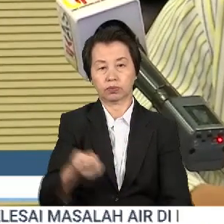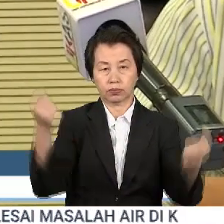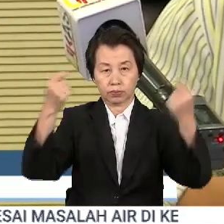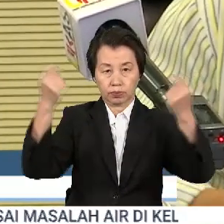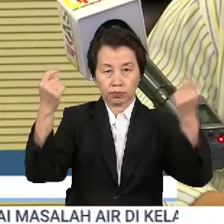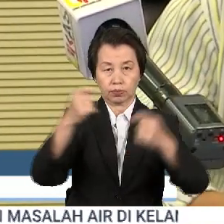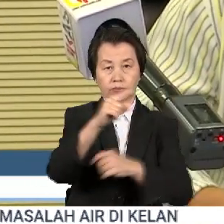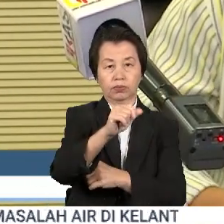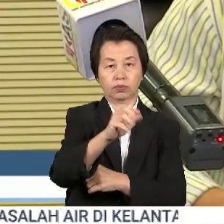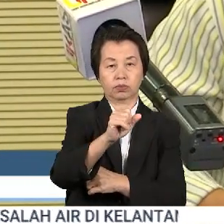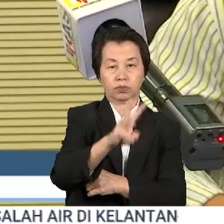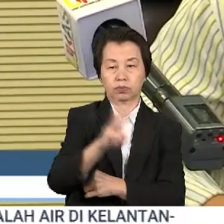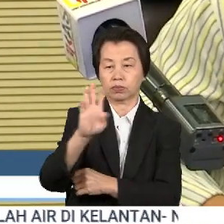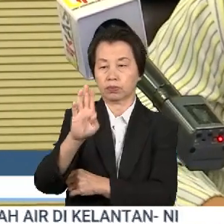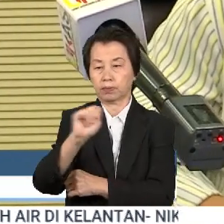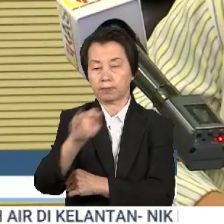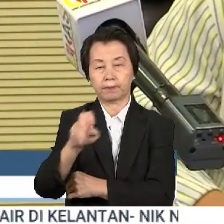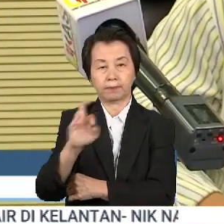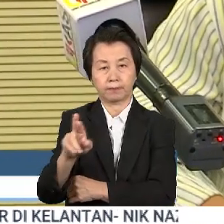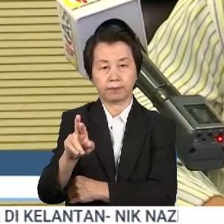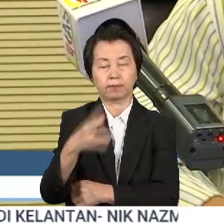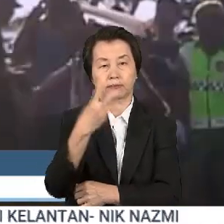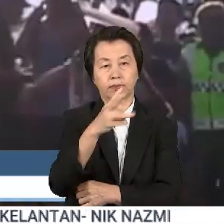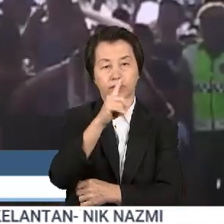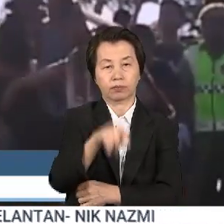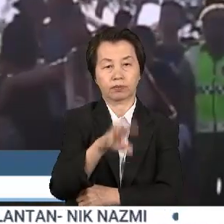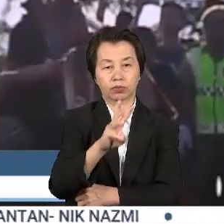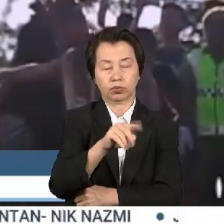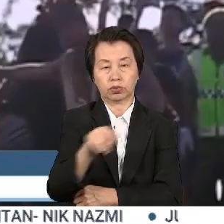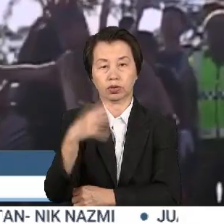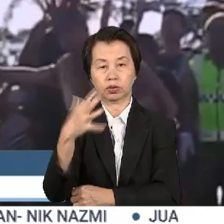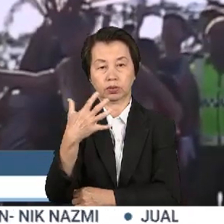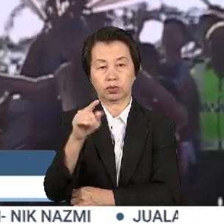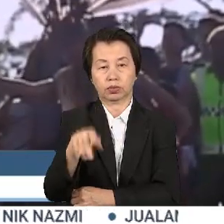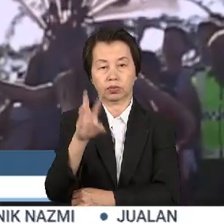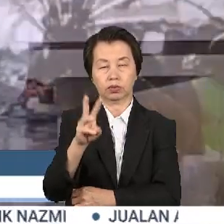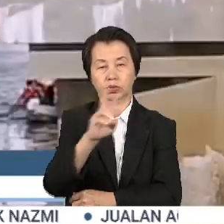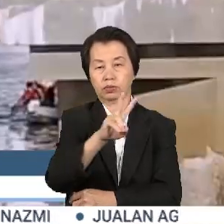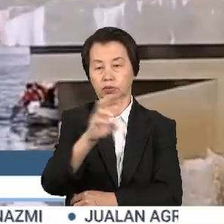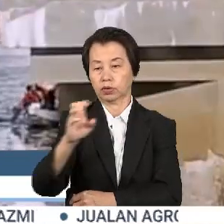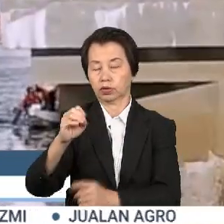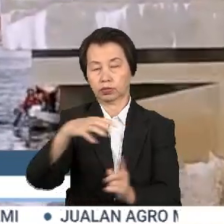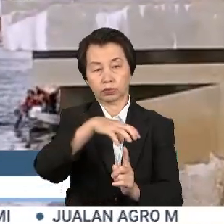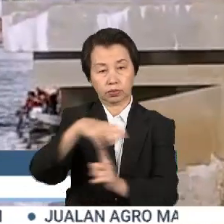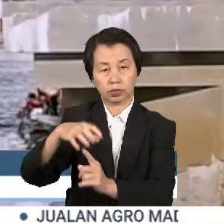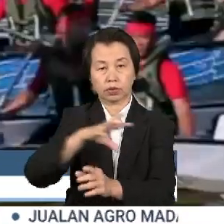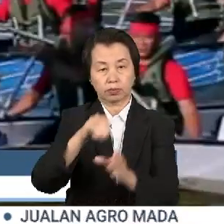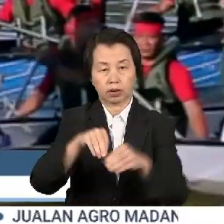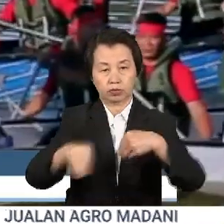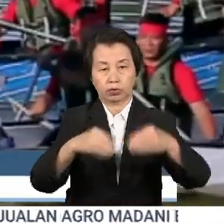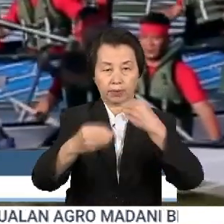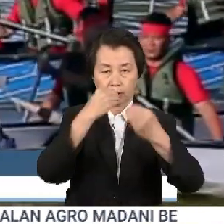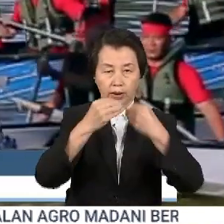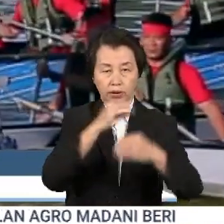Gawai Bazaar akan bermula pada 16 Jun hingga 25 Jun disertai 200 gerai termasuk menjual makanan dan